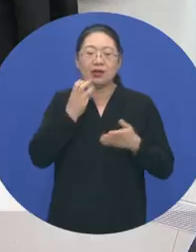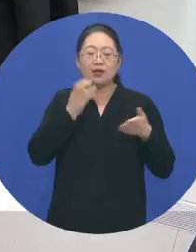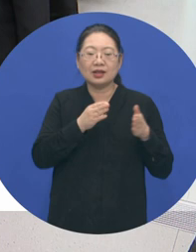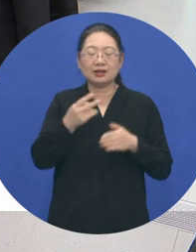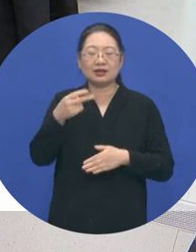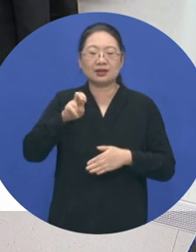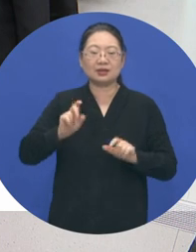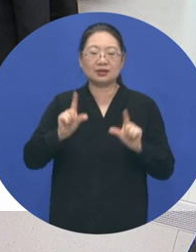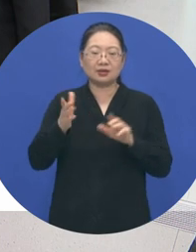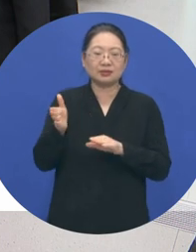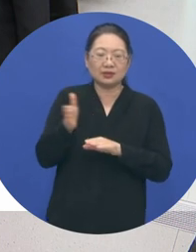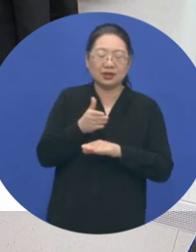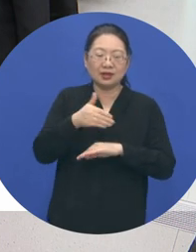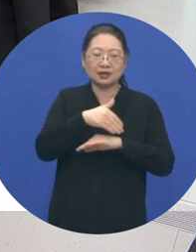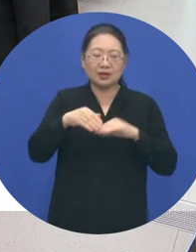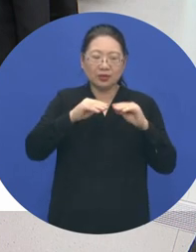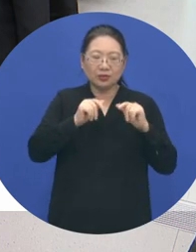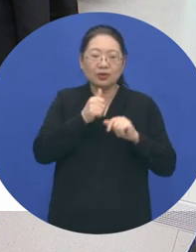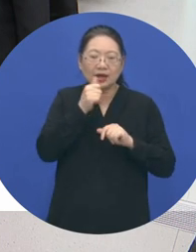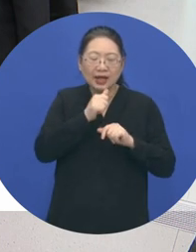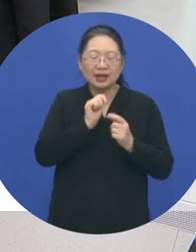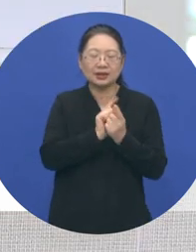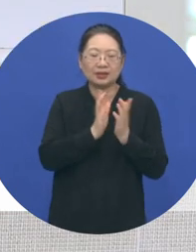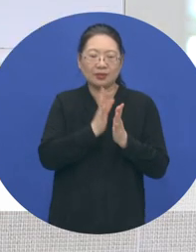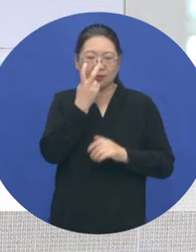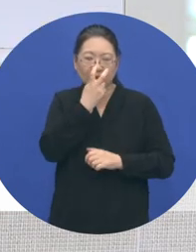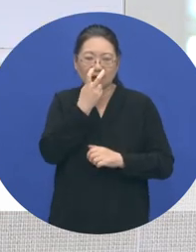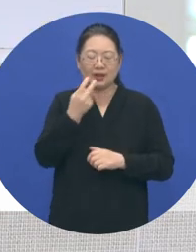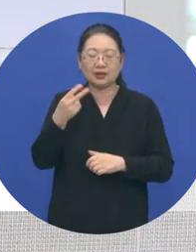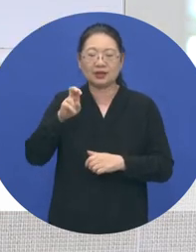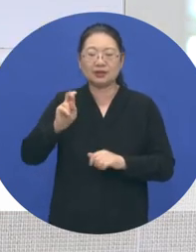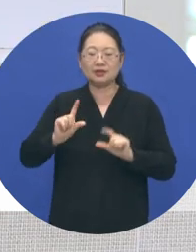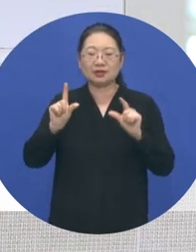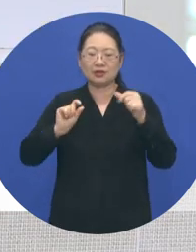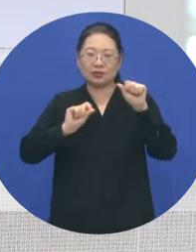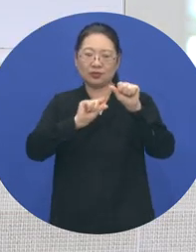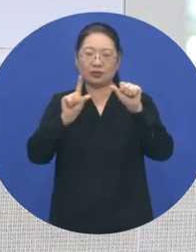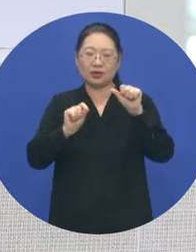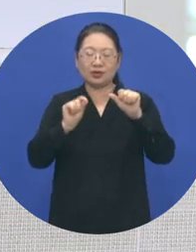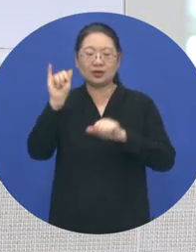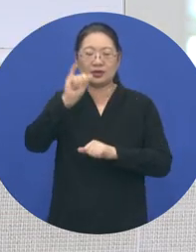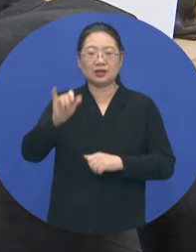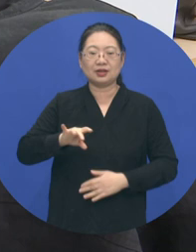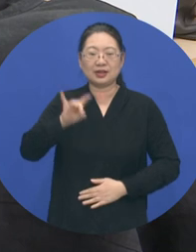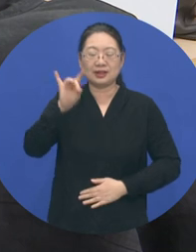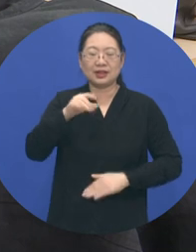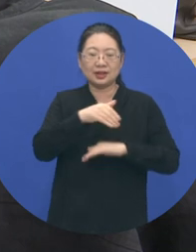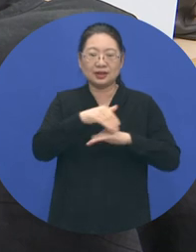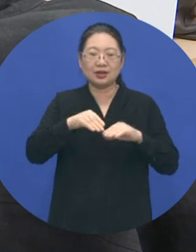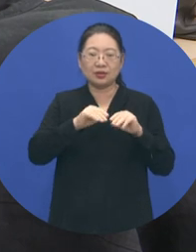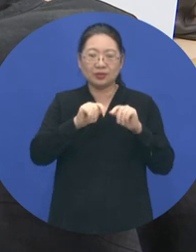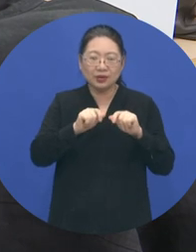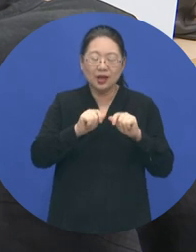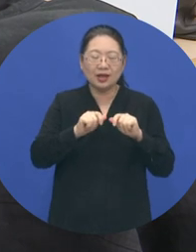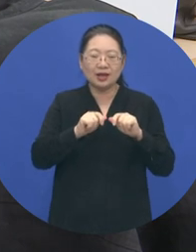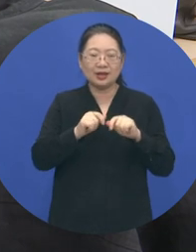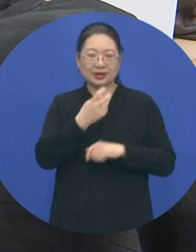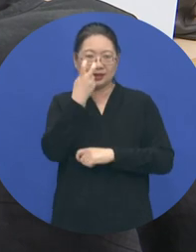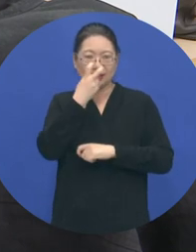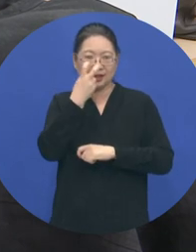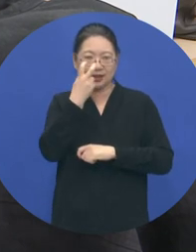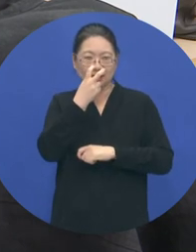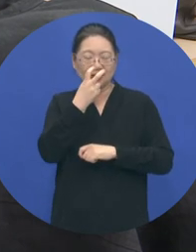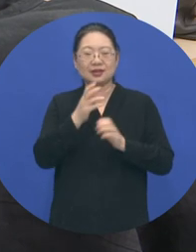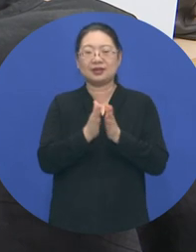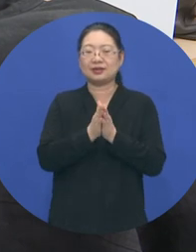경도는 2020년부터 기획부동산 실태 조사에 나서 2022년 5월엔 전국 최초로 기획 부동산 상시 모니터링